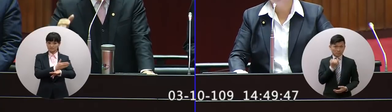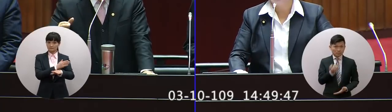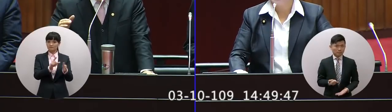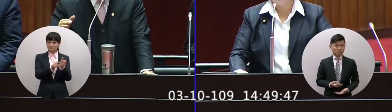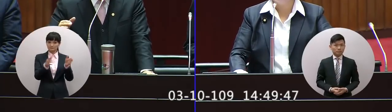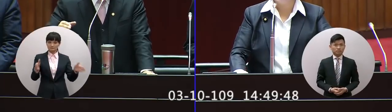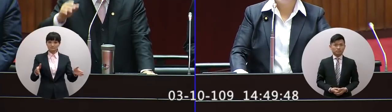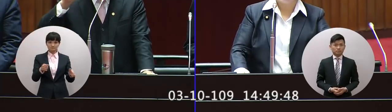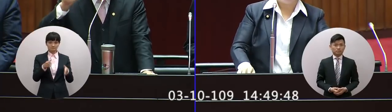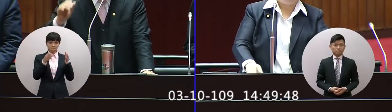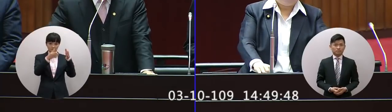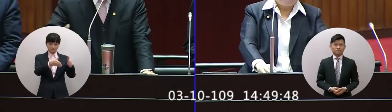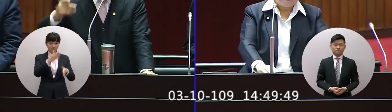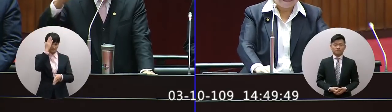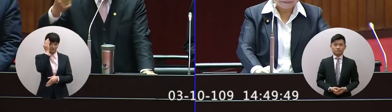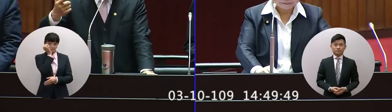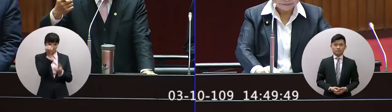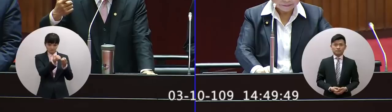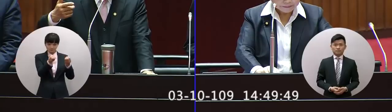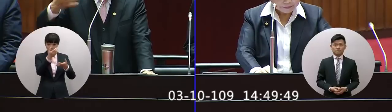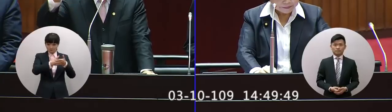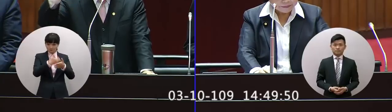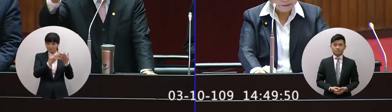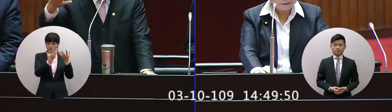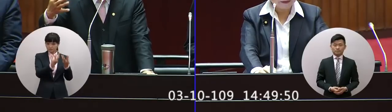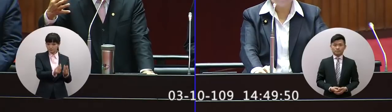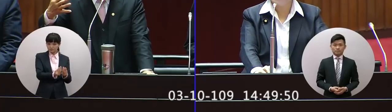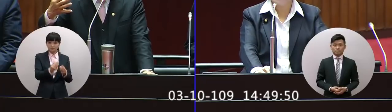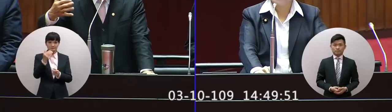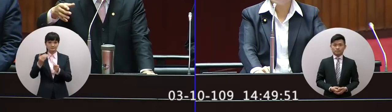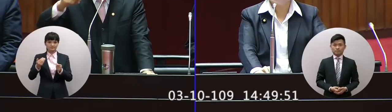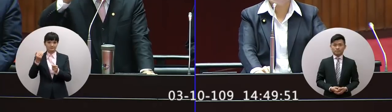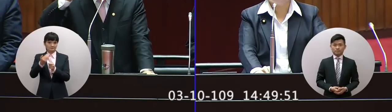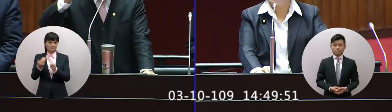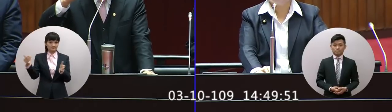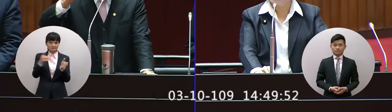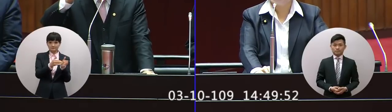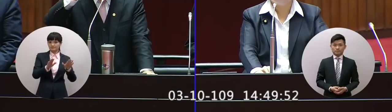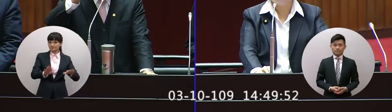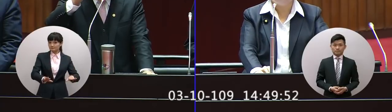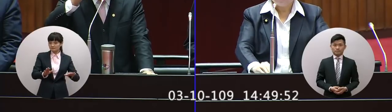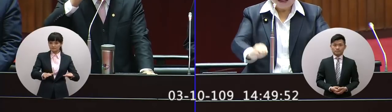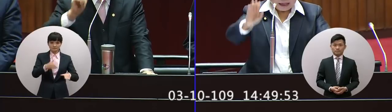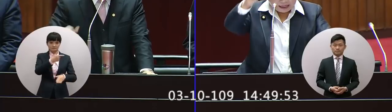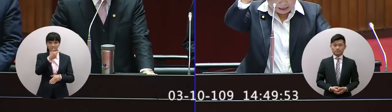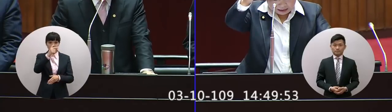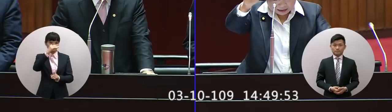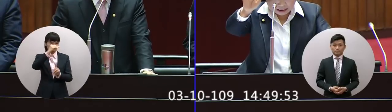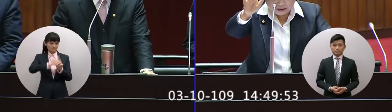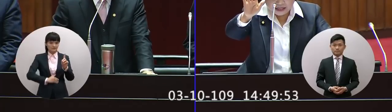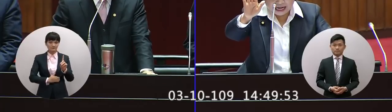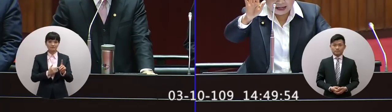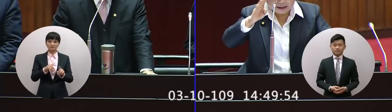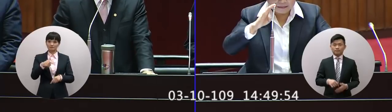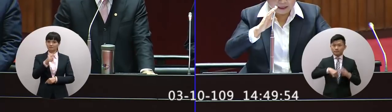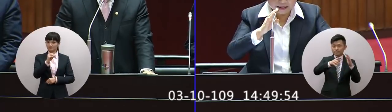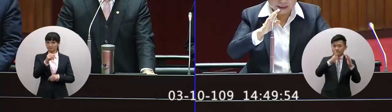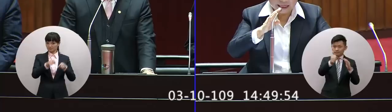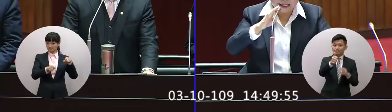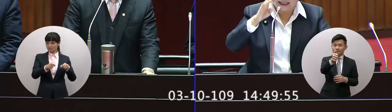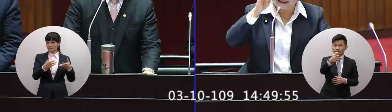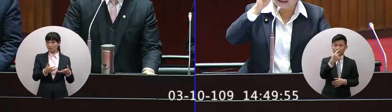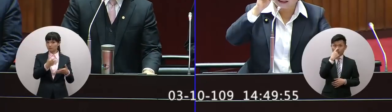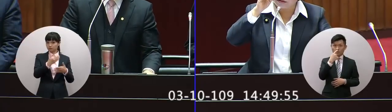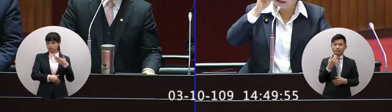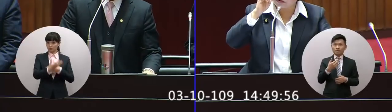吗？ 减煤，这是九年来最低的，而且还减煤达600万吨。 谢谢院长，本